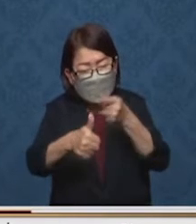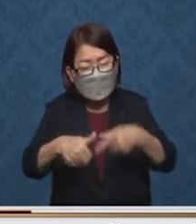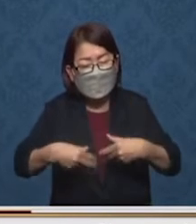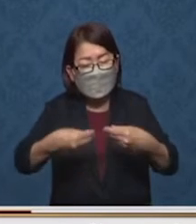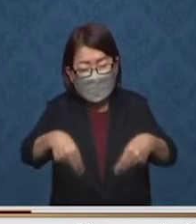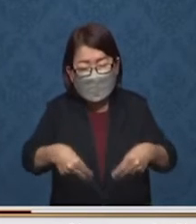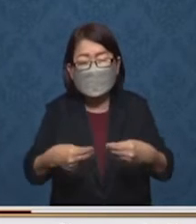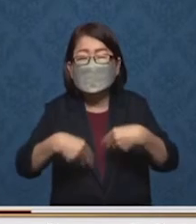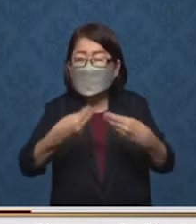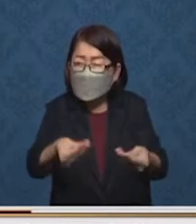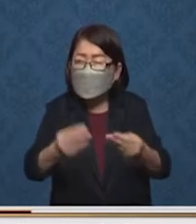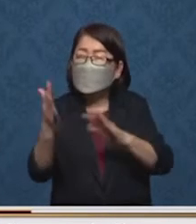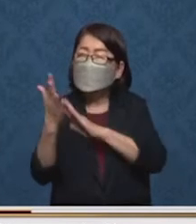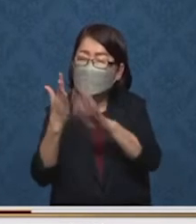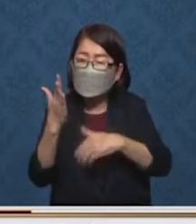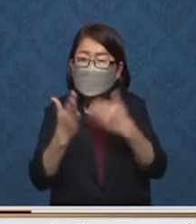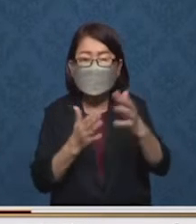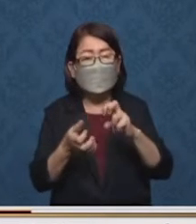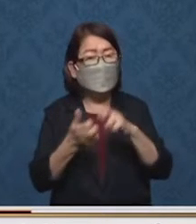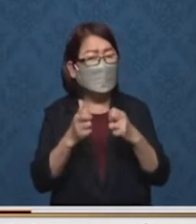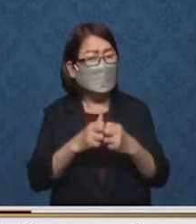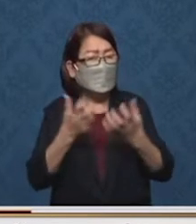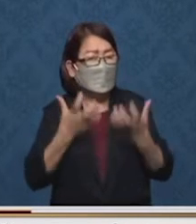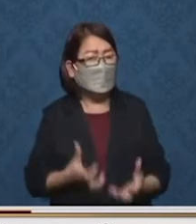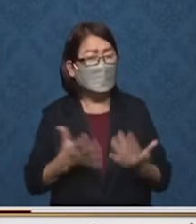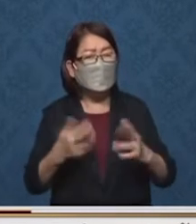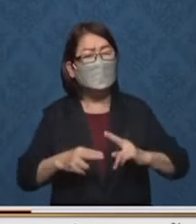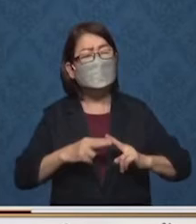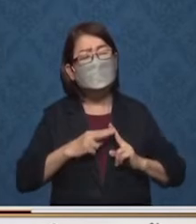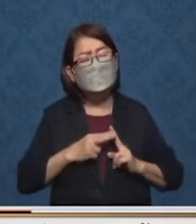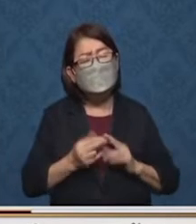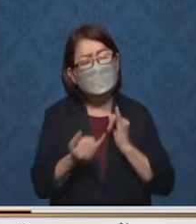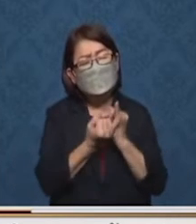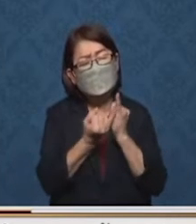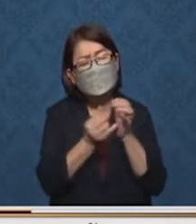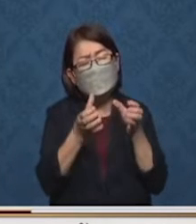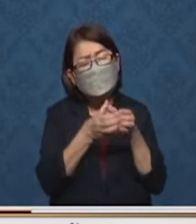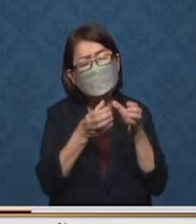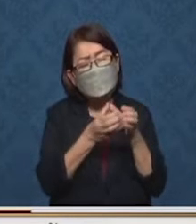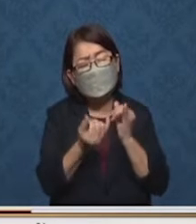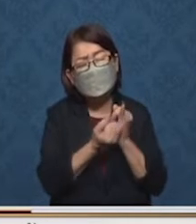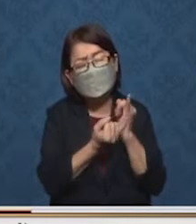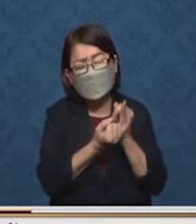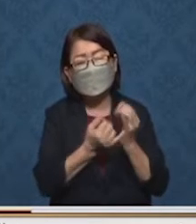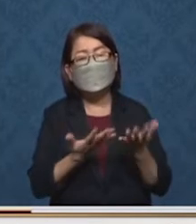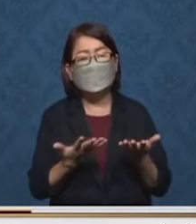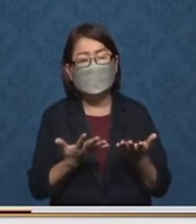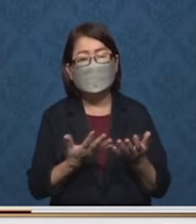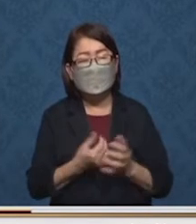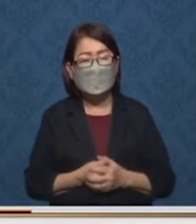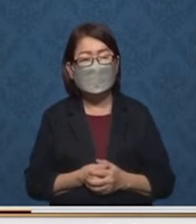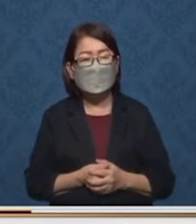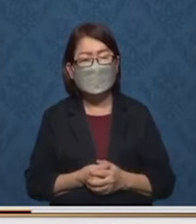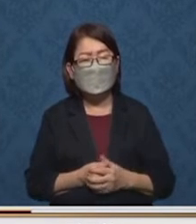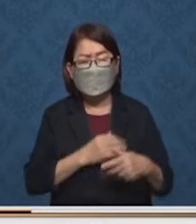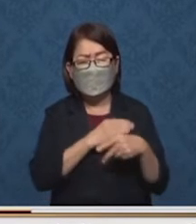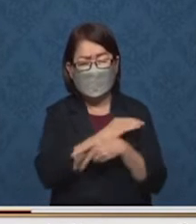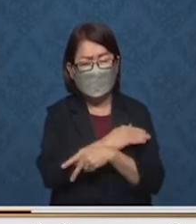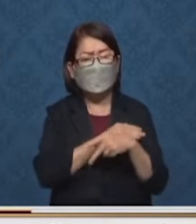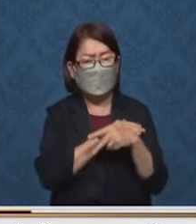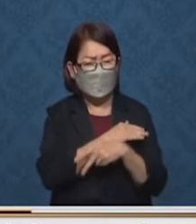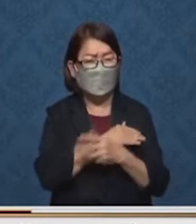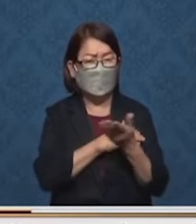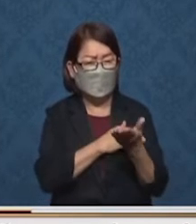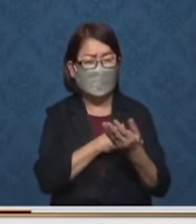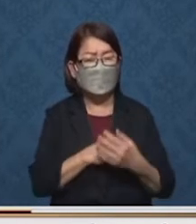ขึ้นอย่าเห็นแก่ประโยชน์ส่วนตัวผู้พ้องใช้ความฉ้อฉล